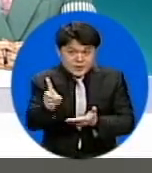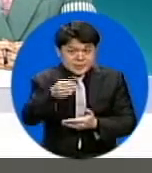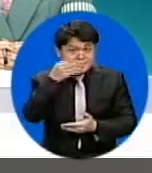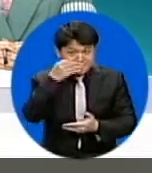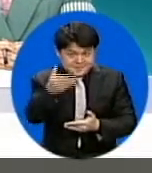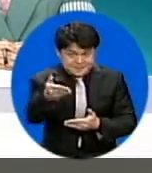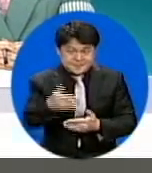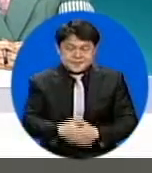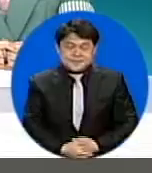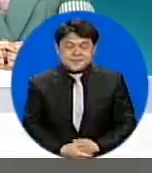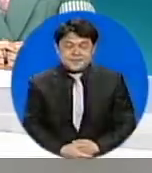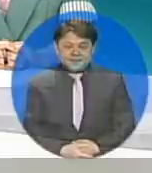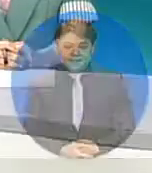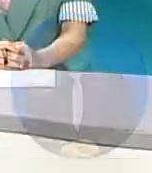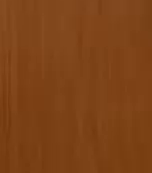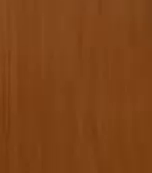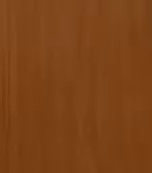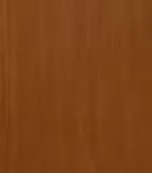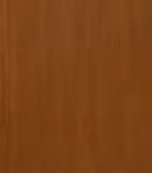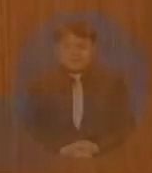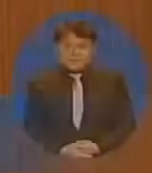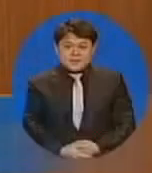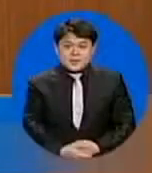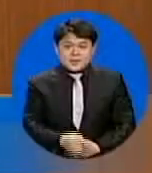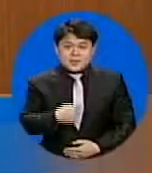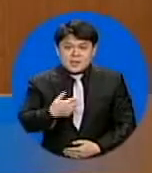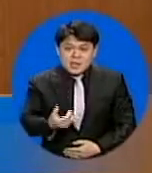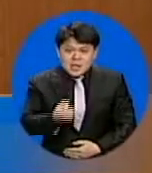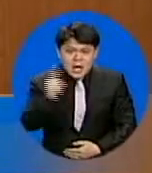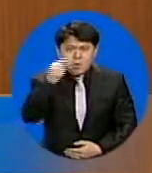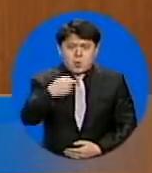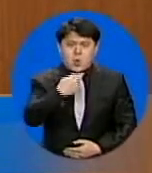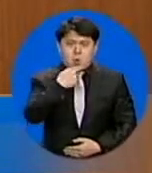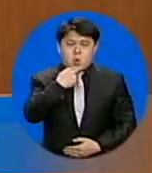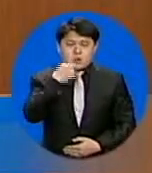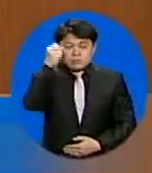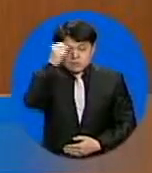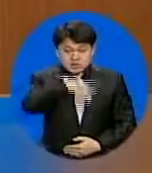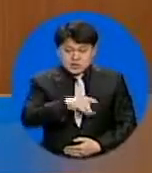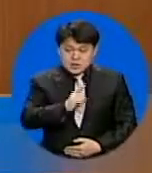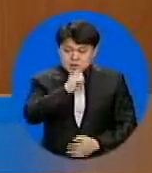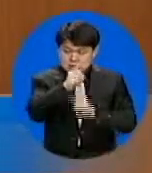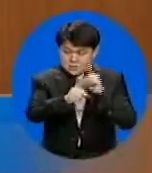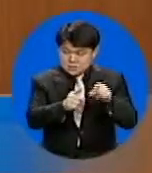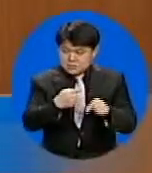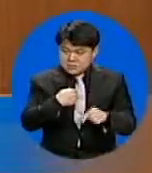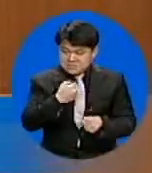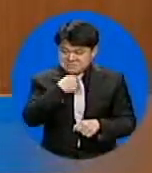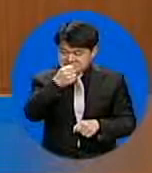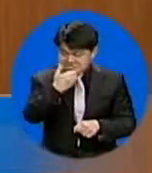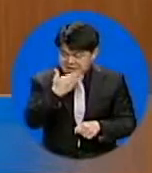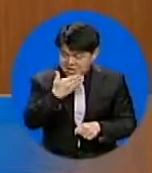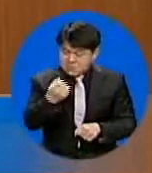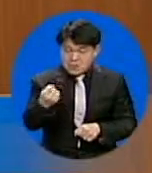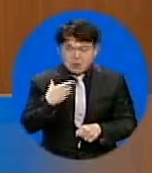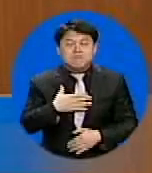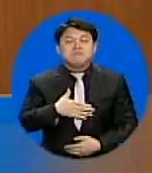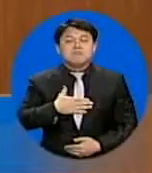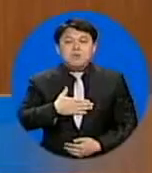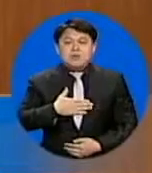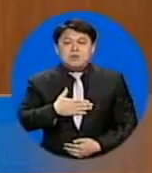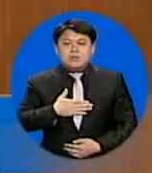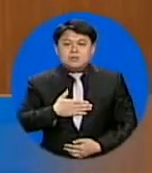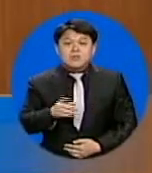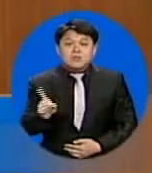기자가 기획 취재했습니다. 아무것도 내가 아무것도 없으니까 그러면 그 신청하면 된다고도